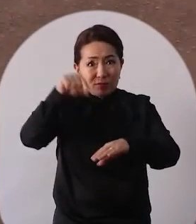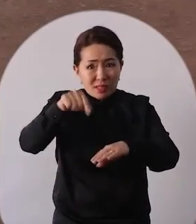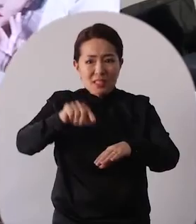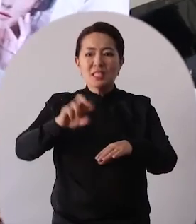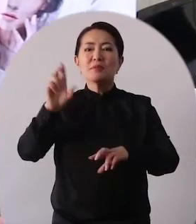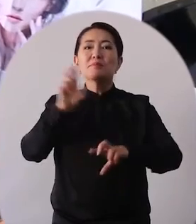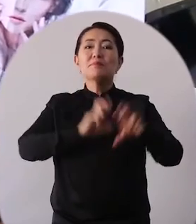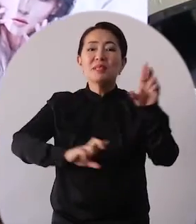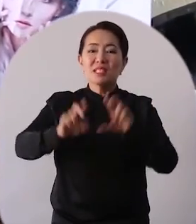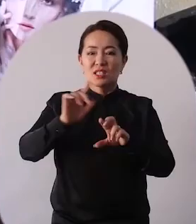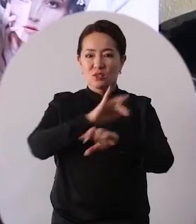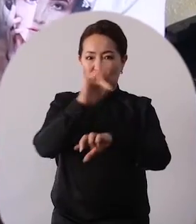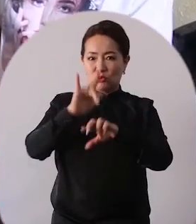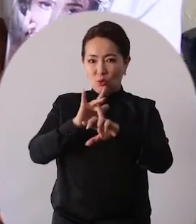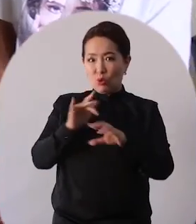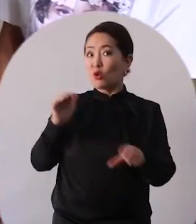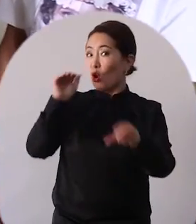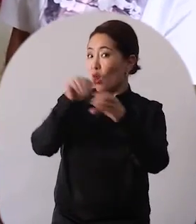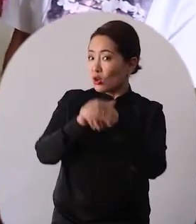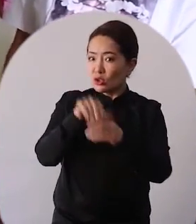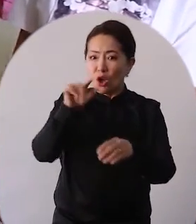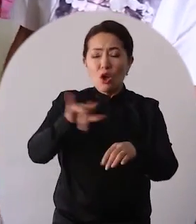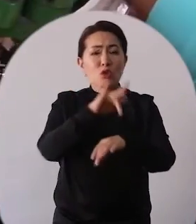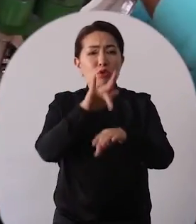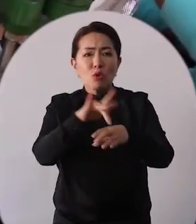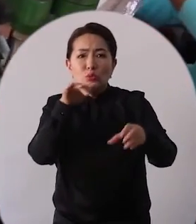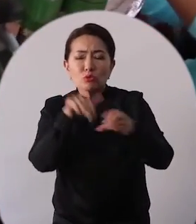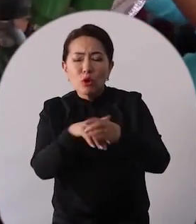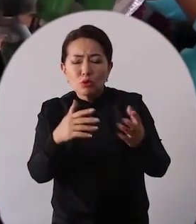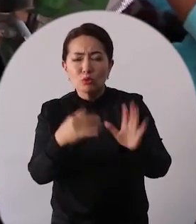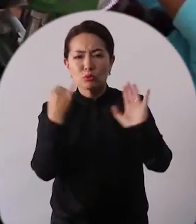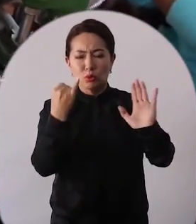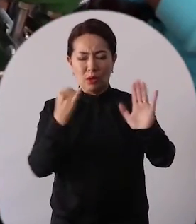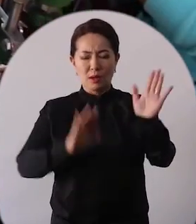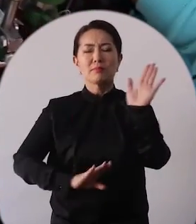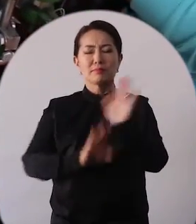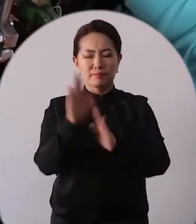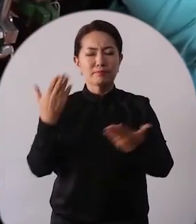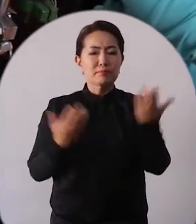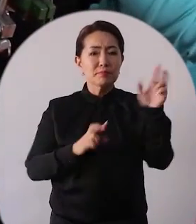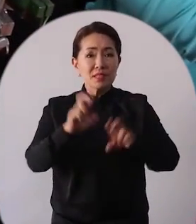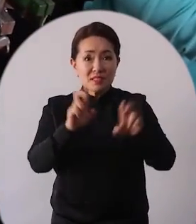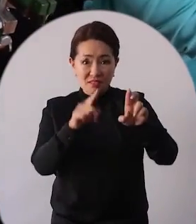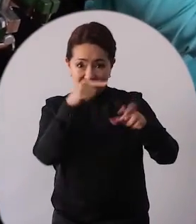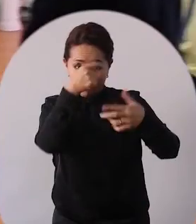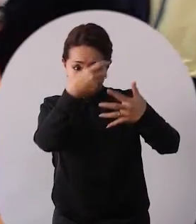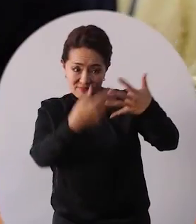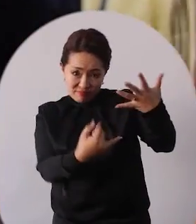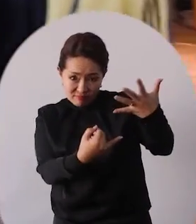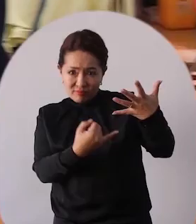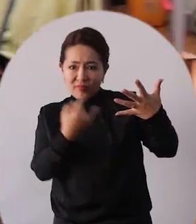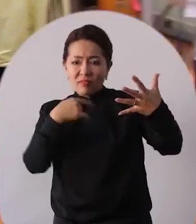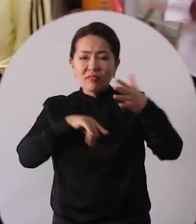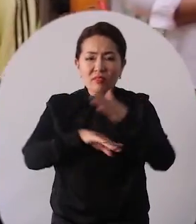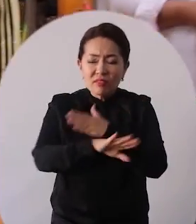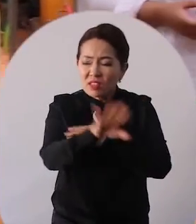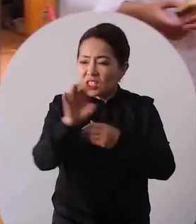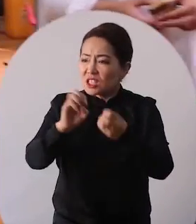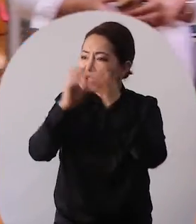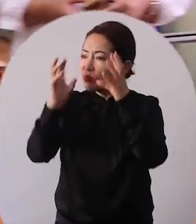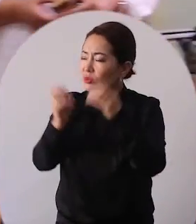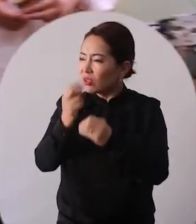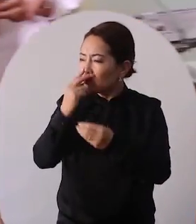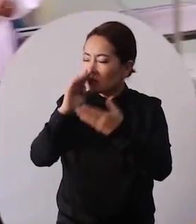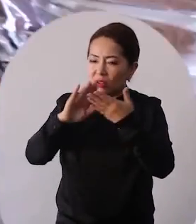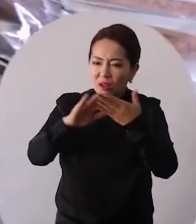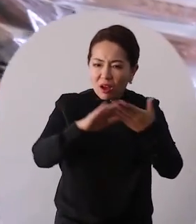байгаа. Тэгээд тухайн бизнес инкубаторууд бол 6 гарааны бизнес байсан. Бид нар тэгээд нэг бүрчлэнгээр нь орж тэдний хийж байгаа